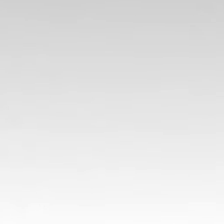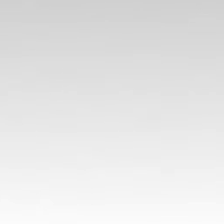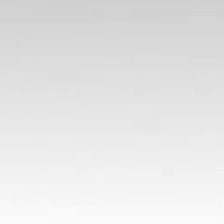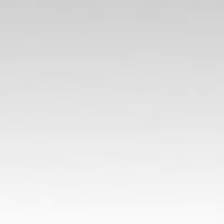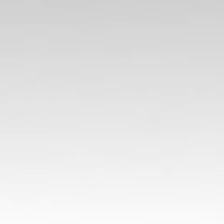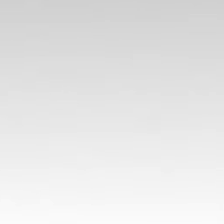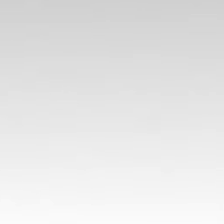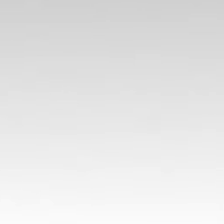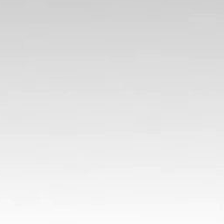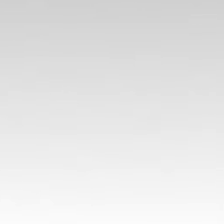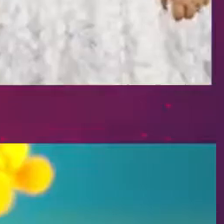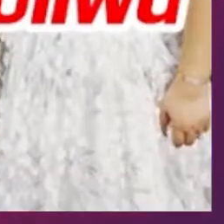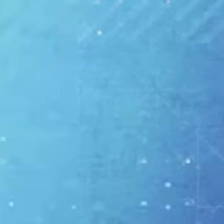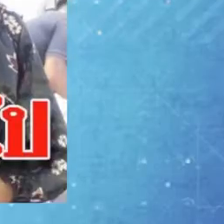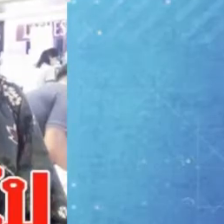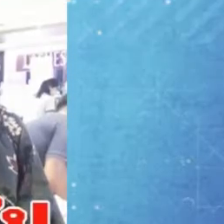อล